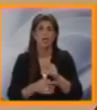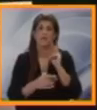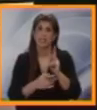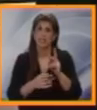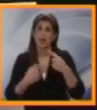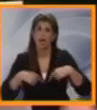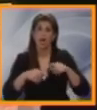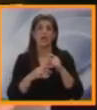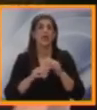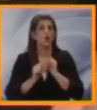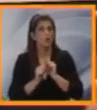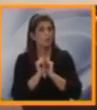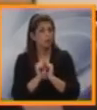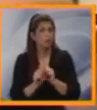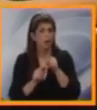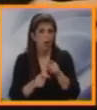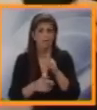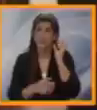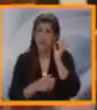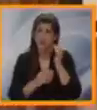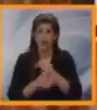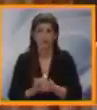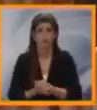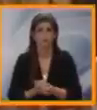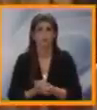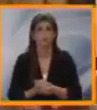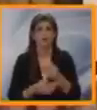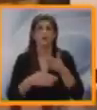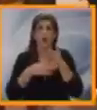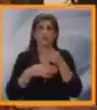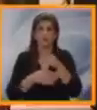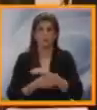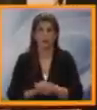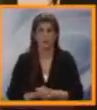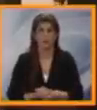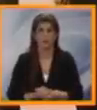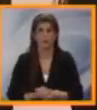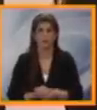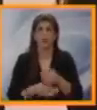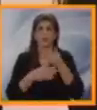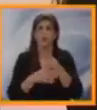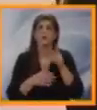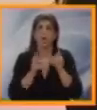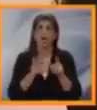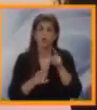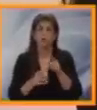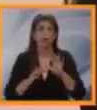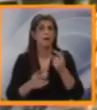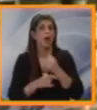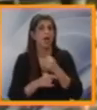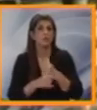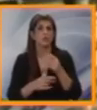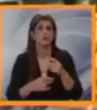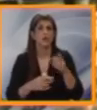אנחנו נותנים תמיכה לנפגעות, עוזרים להם להתמודד עם המשבר הנפשי שפוקד אותם, עוזרים לנשים להתמודד עם הפחדים שהן